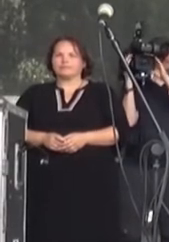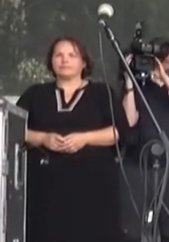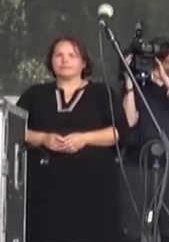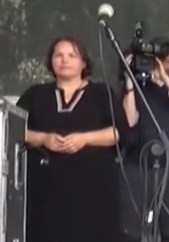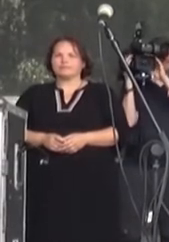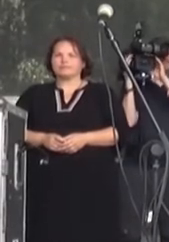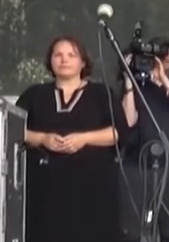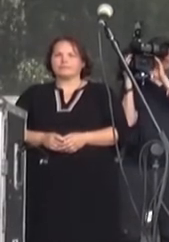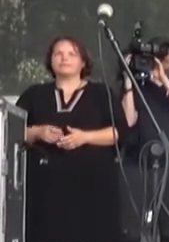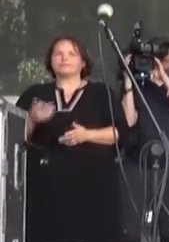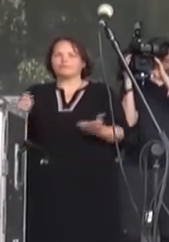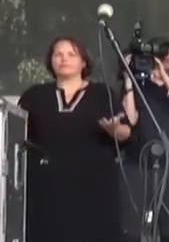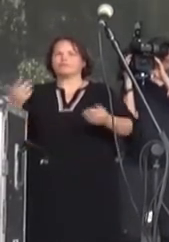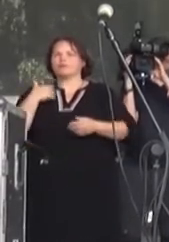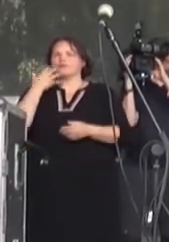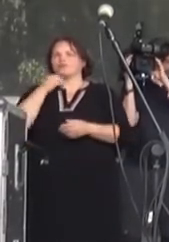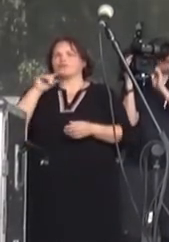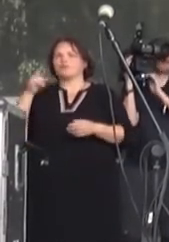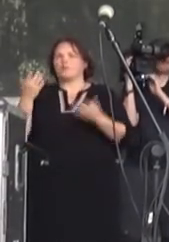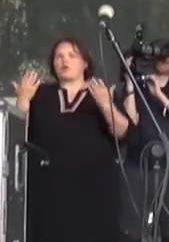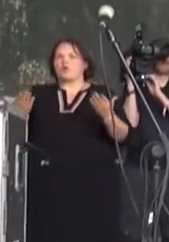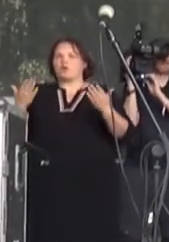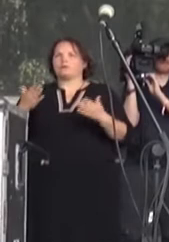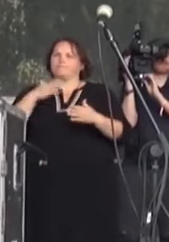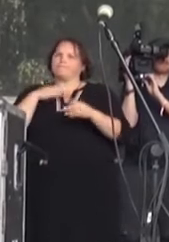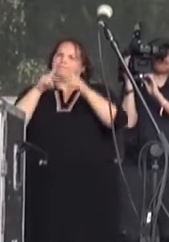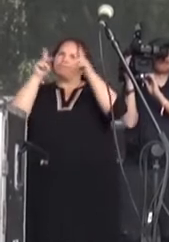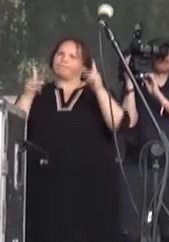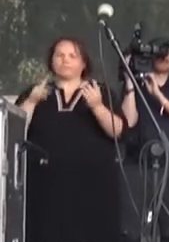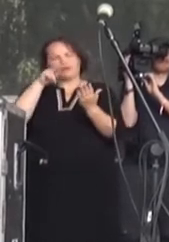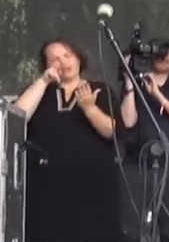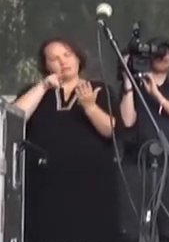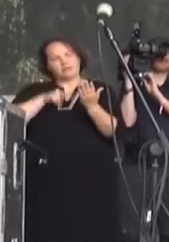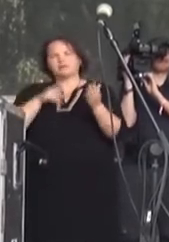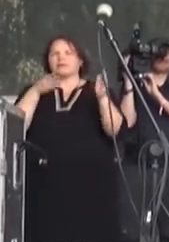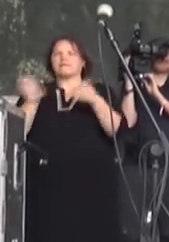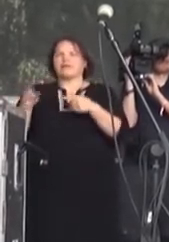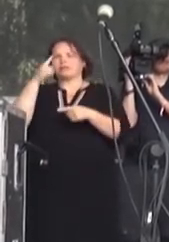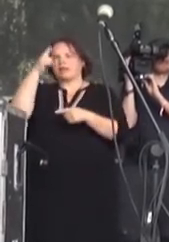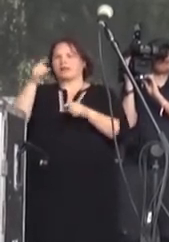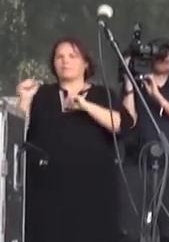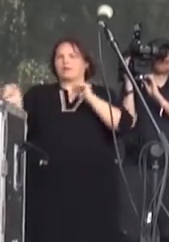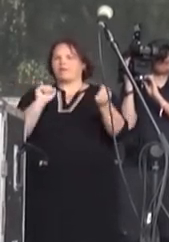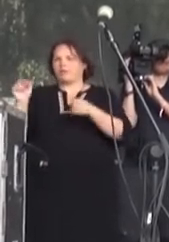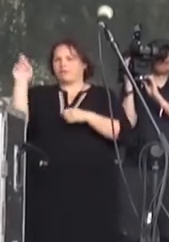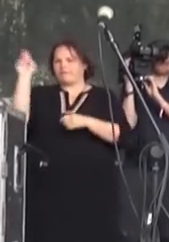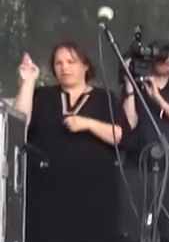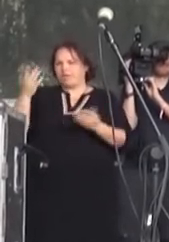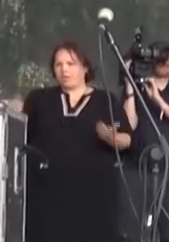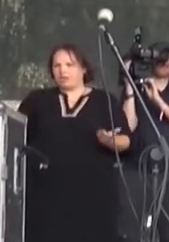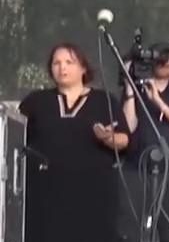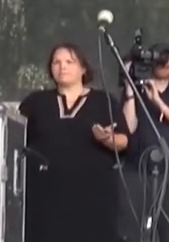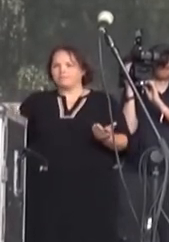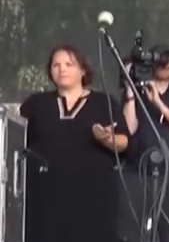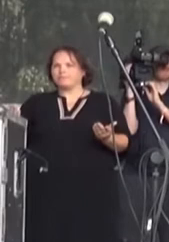Ja, ich möchte heute noch mal unser Manifest verlesen. Wofür steht die Querdenkenbewegung? Wir bestehen auf die